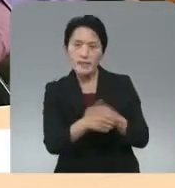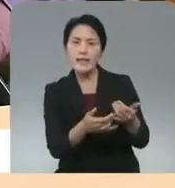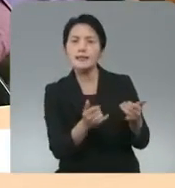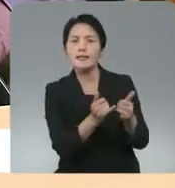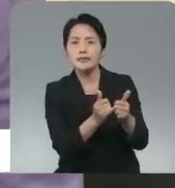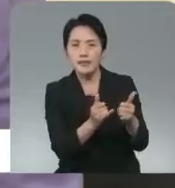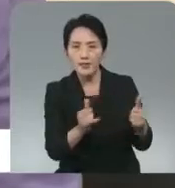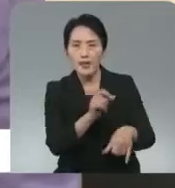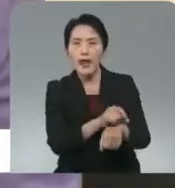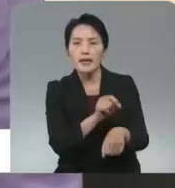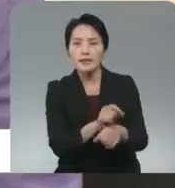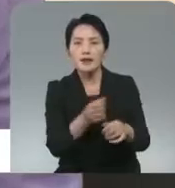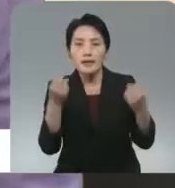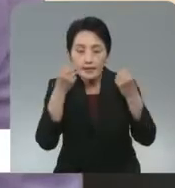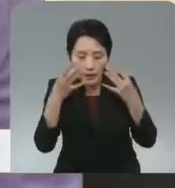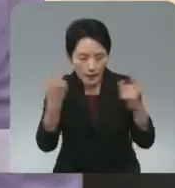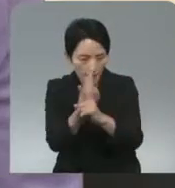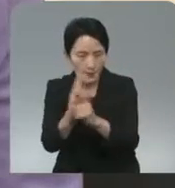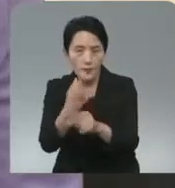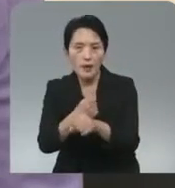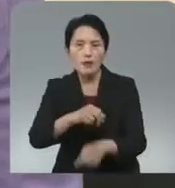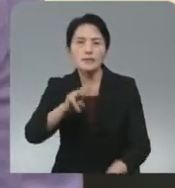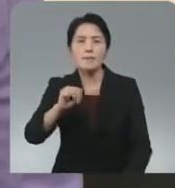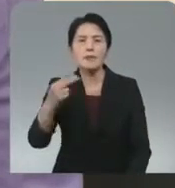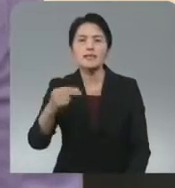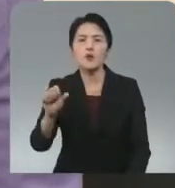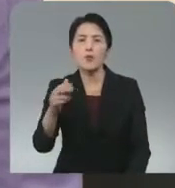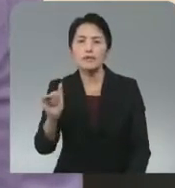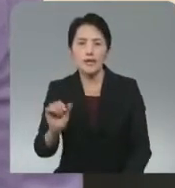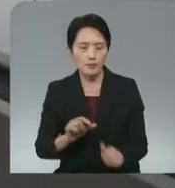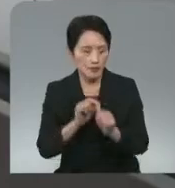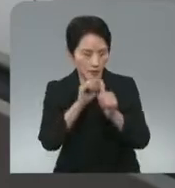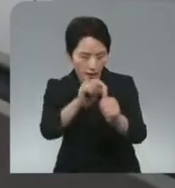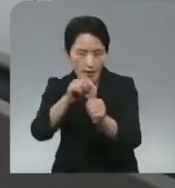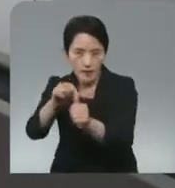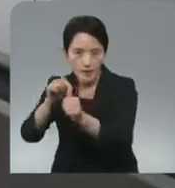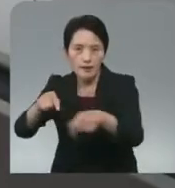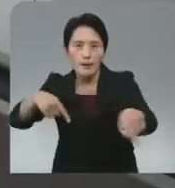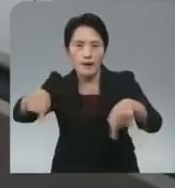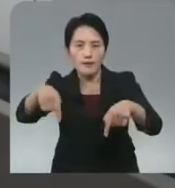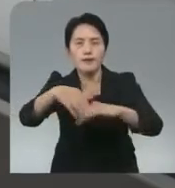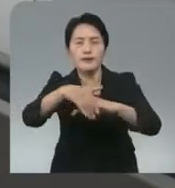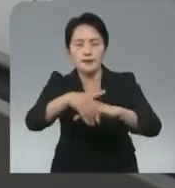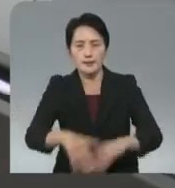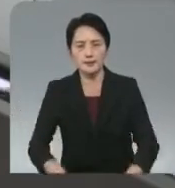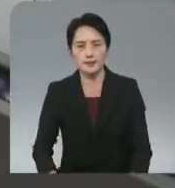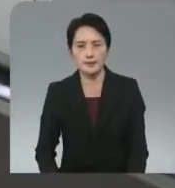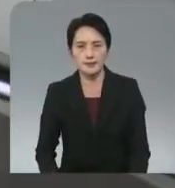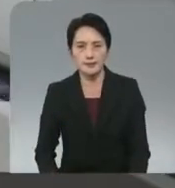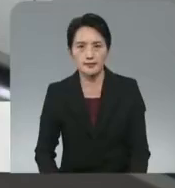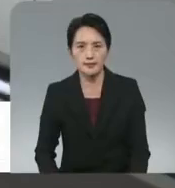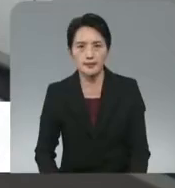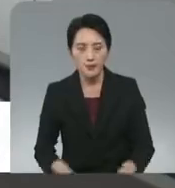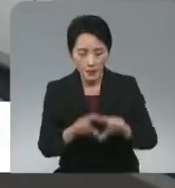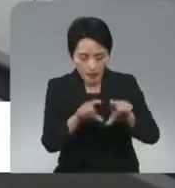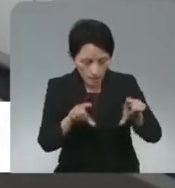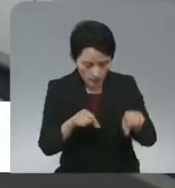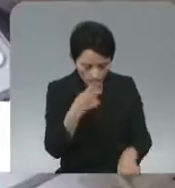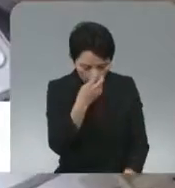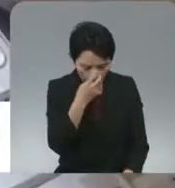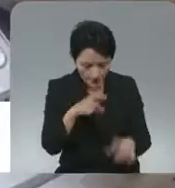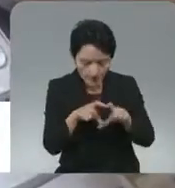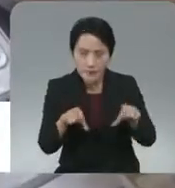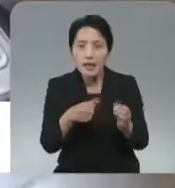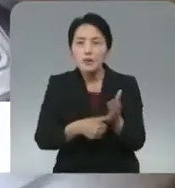bộ kích xét nghiệm nhàng cho đối tượng là trẻ em học sinh tầng lớp yếu thế trong xã hội đủ để trắc nghiệm hai lần một tuần và phân bố đủ số lượng